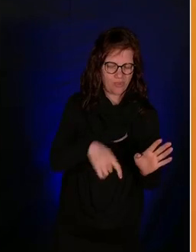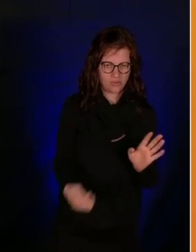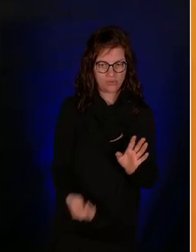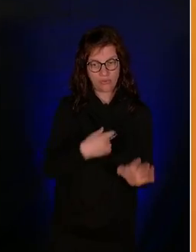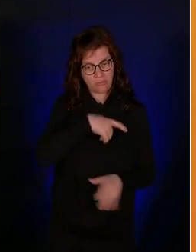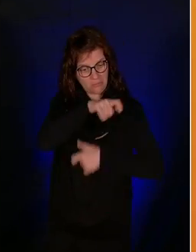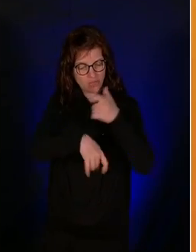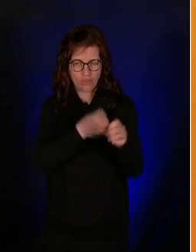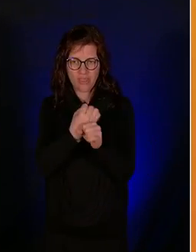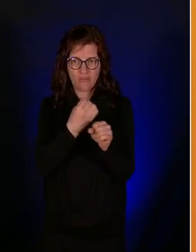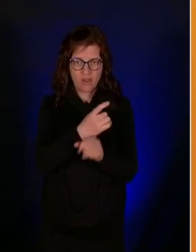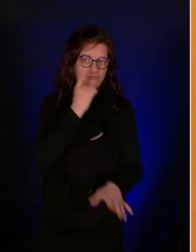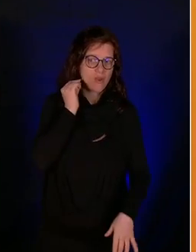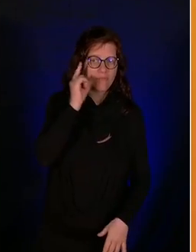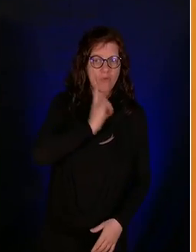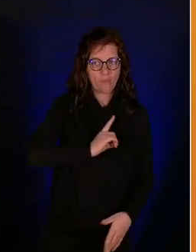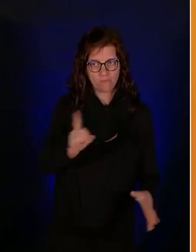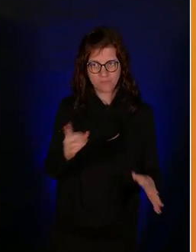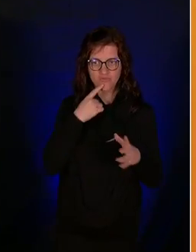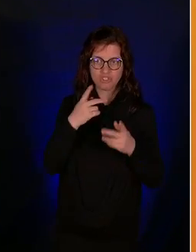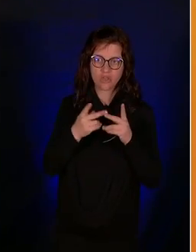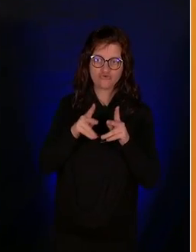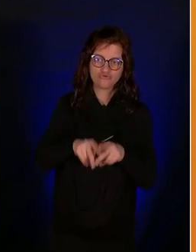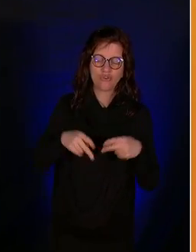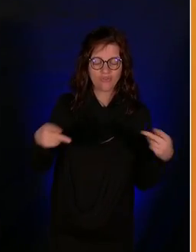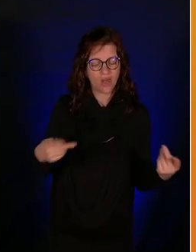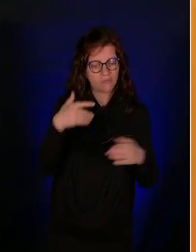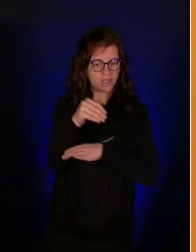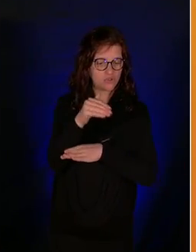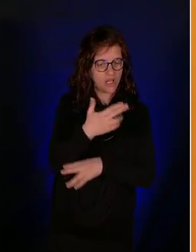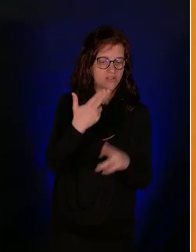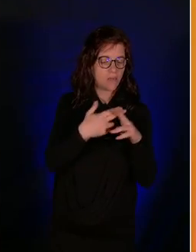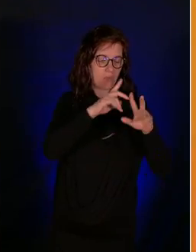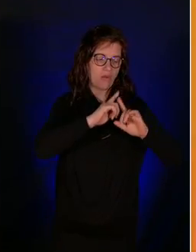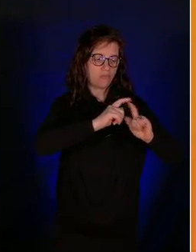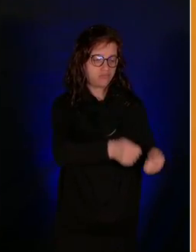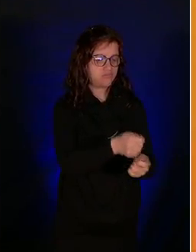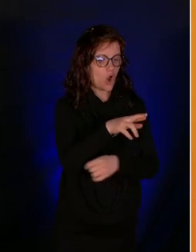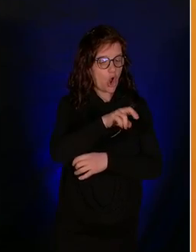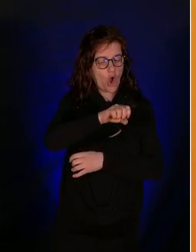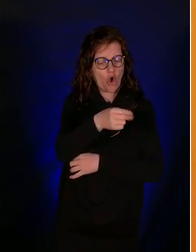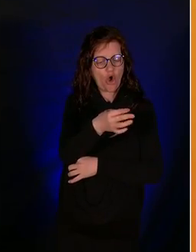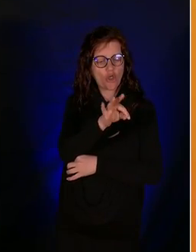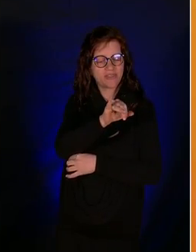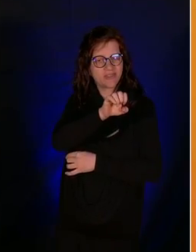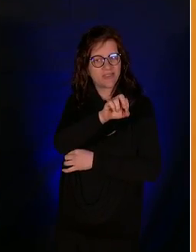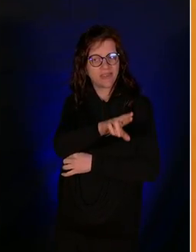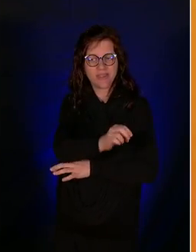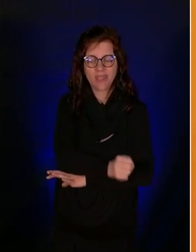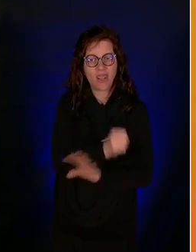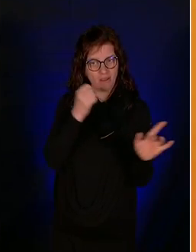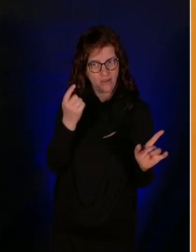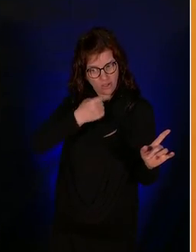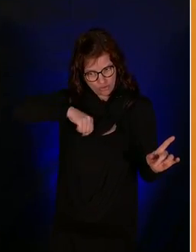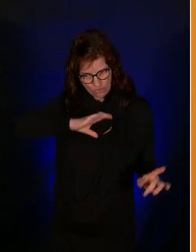ces travailleuses que le journal patronal Les Échos appelle avec dédain des rentiers, les vrais rentiers, nous à la